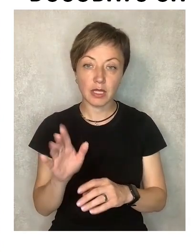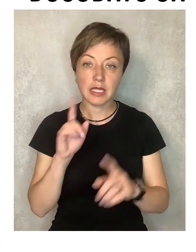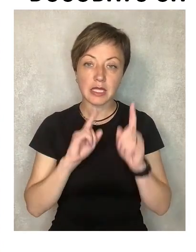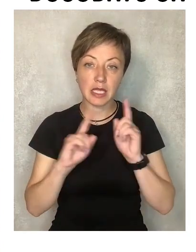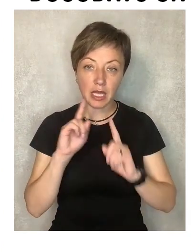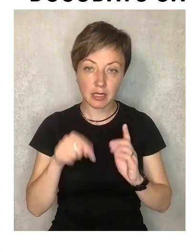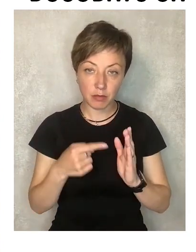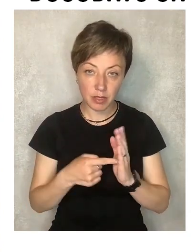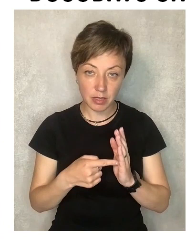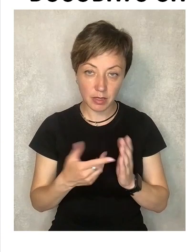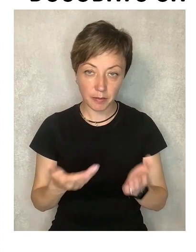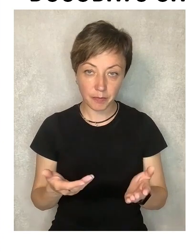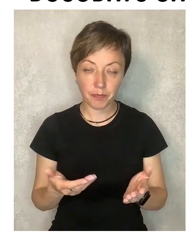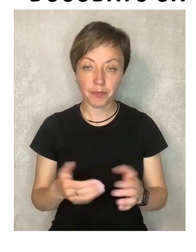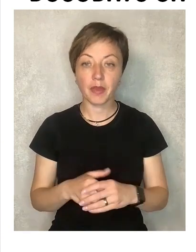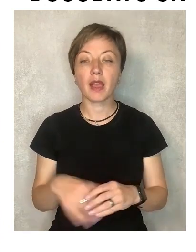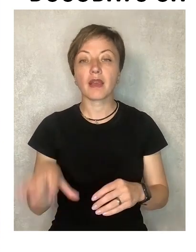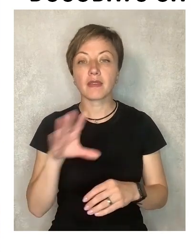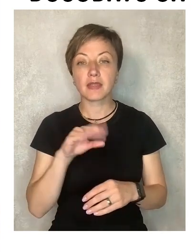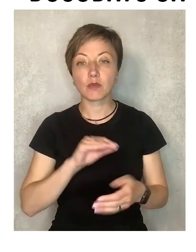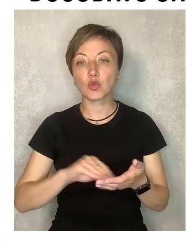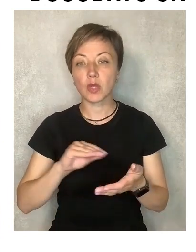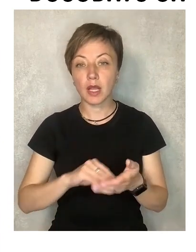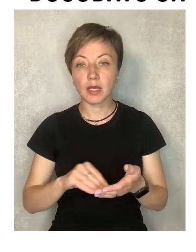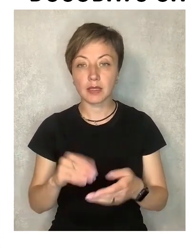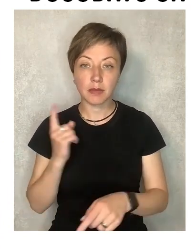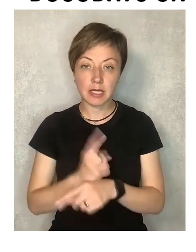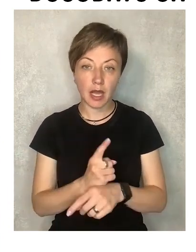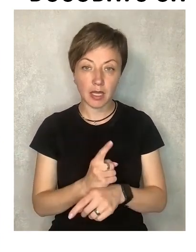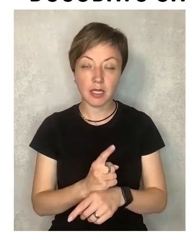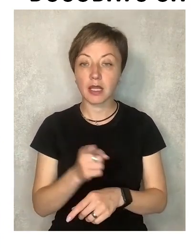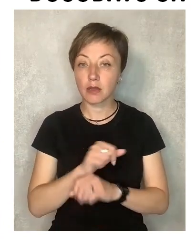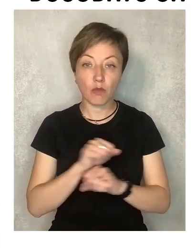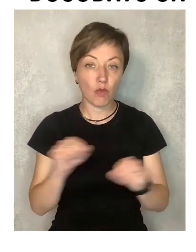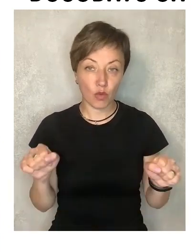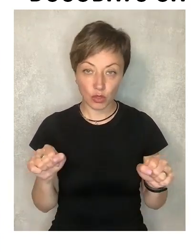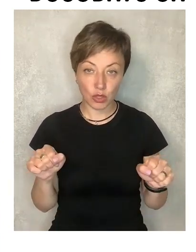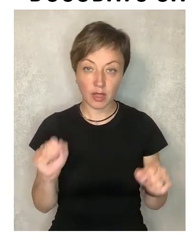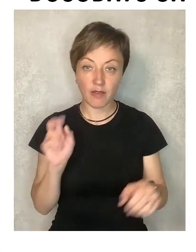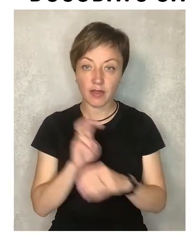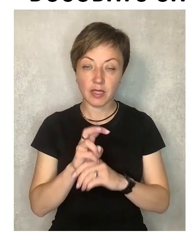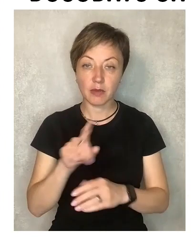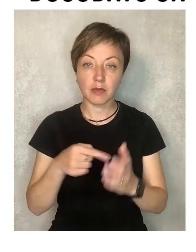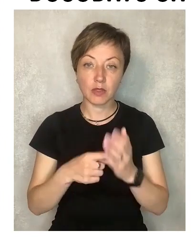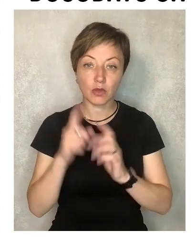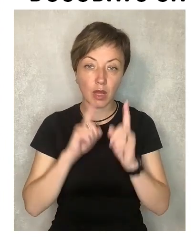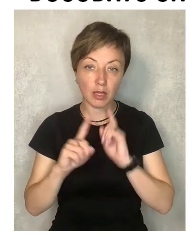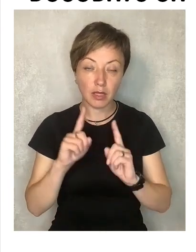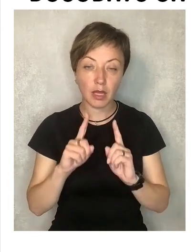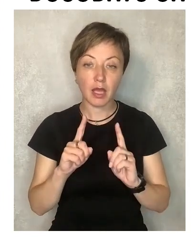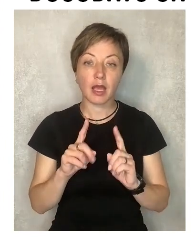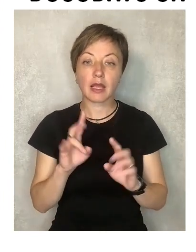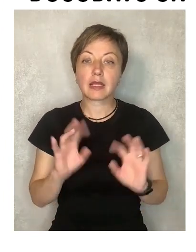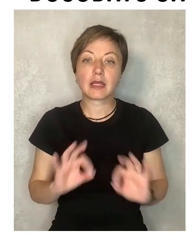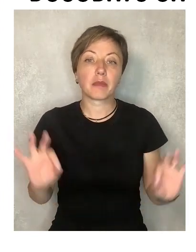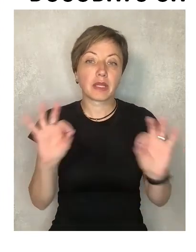ради. Ну, тобто всім журналістам зась. І от їм не можна відвідувати сесії міської ради взагалі ні під яким